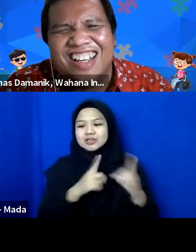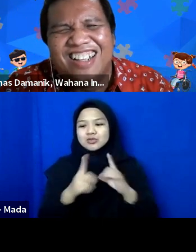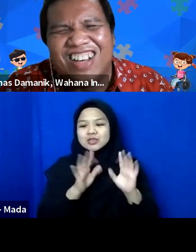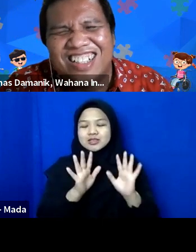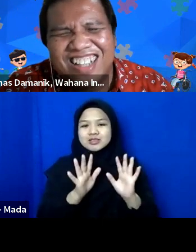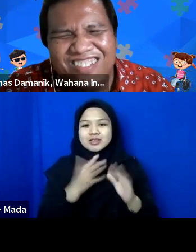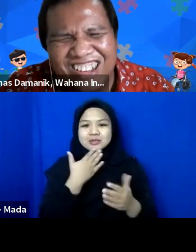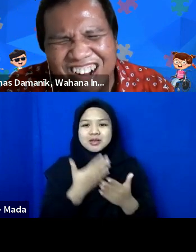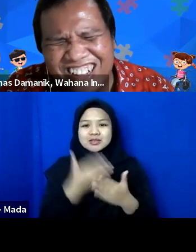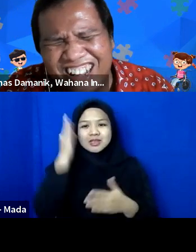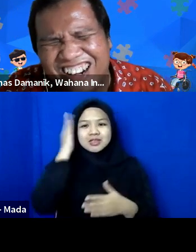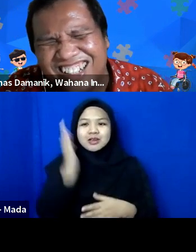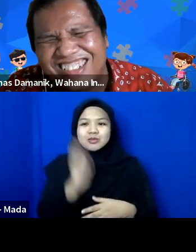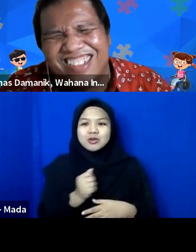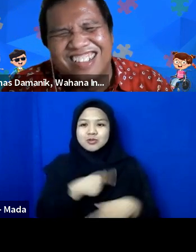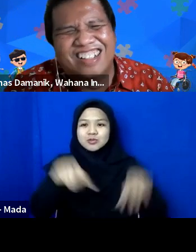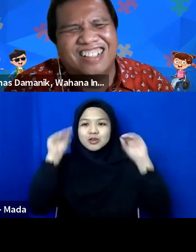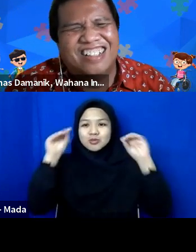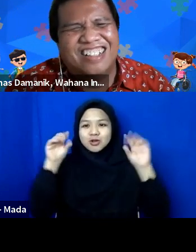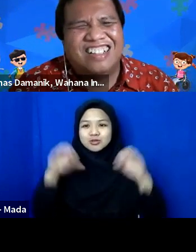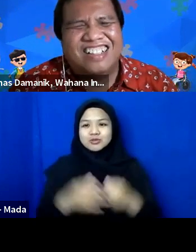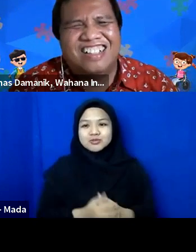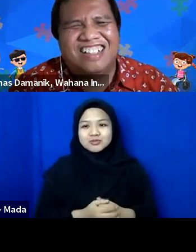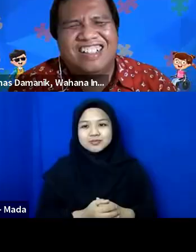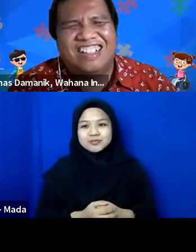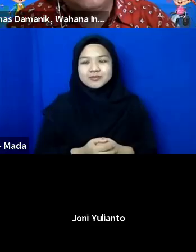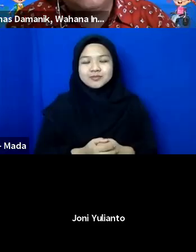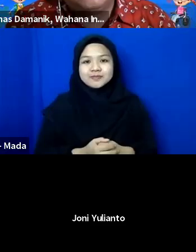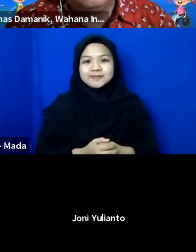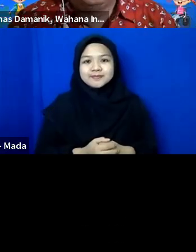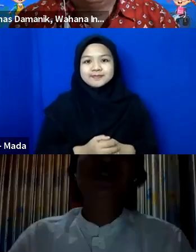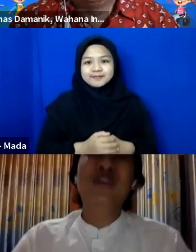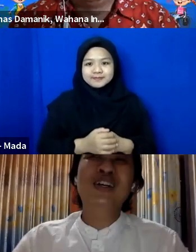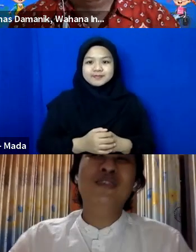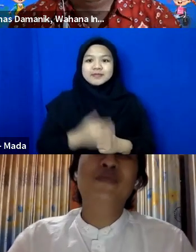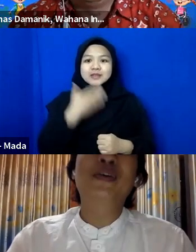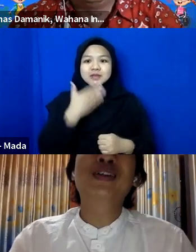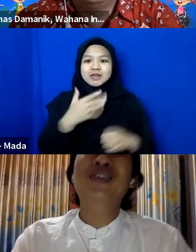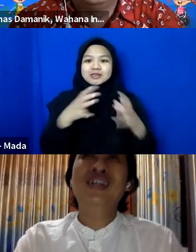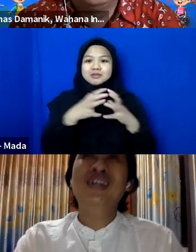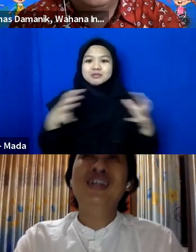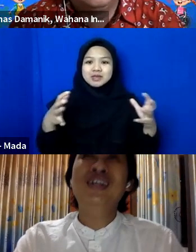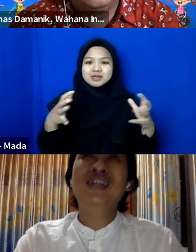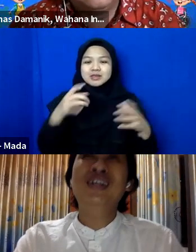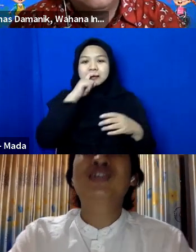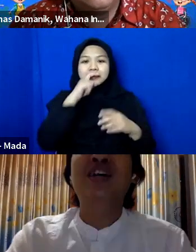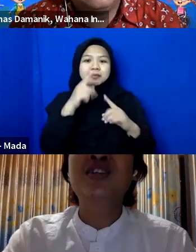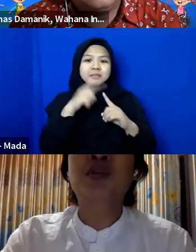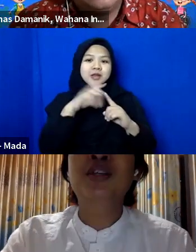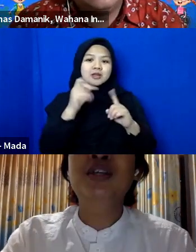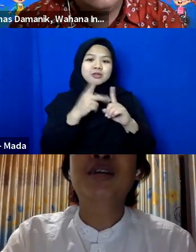aja terima kasih salamualaikum warahmatullahi wabarakatuh Terima kasih banyak kayak Bantul